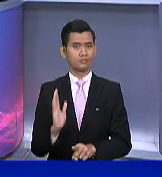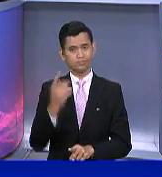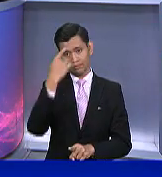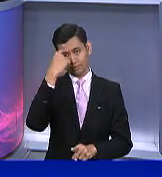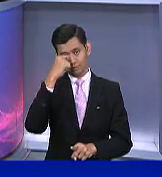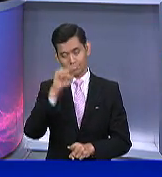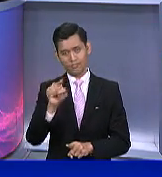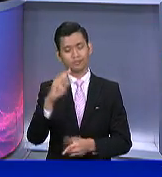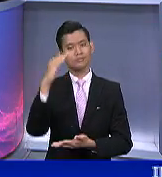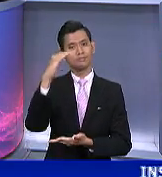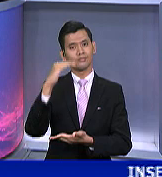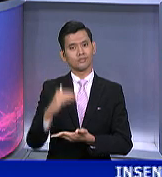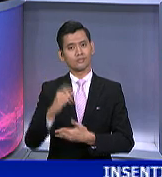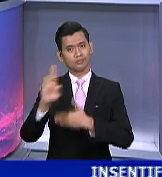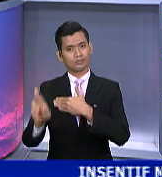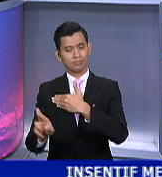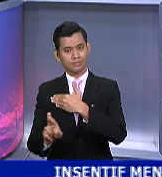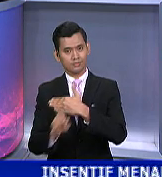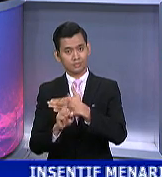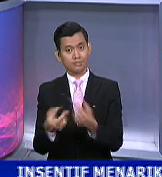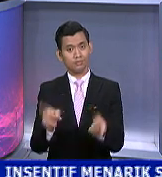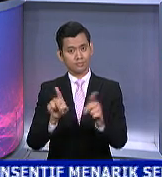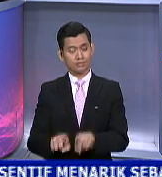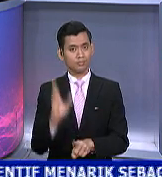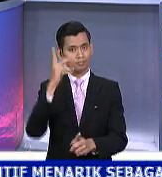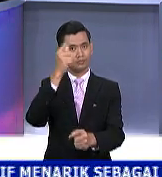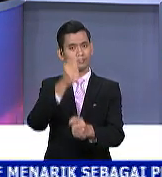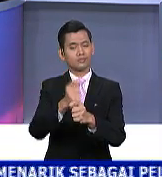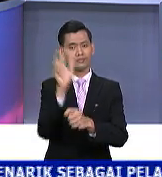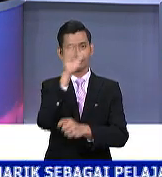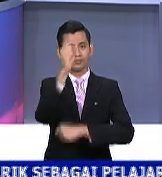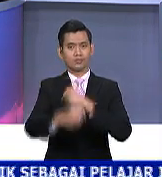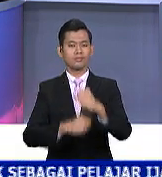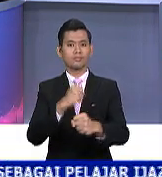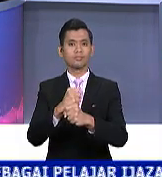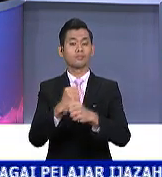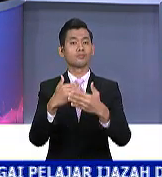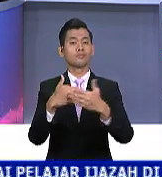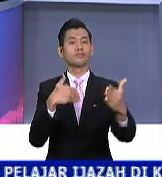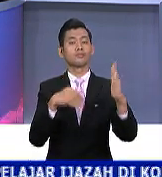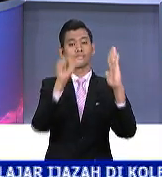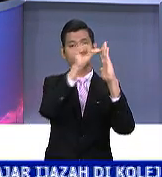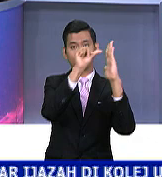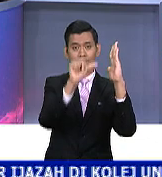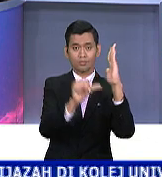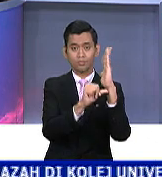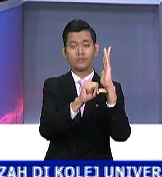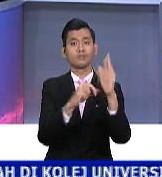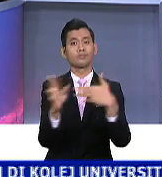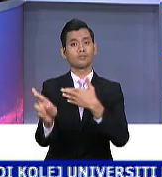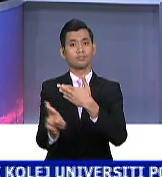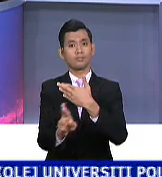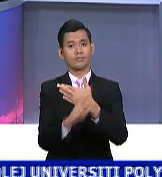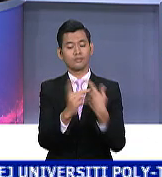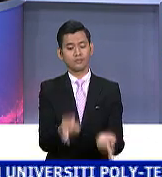risiko bencana negara ia akan dibentangkan kepada kerajaan tahun ini sebelum akta untuk menangani visico bencana dibangunkan